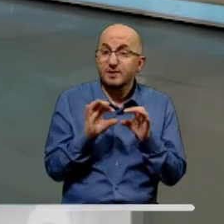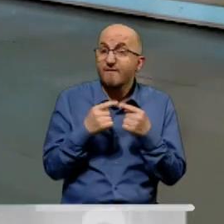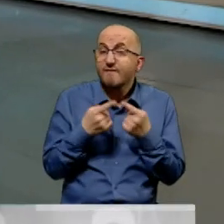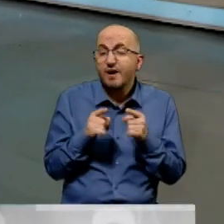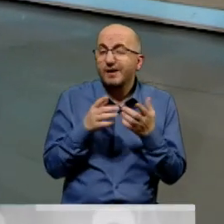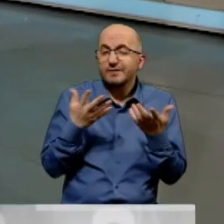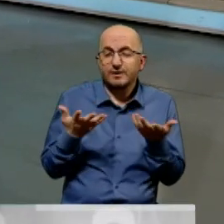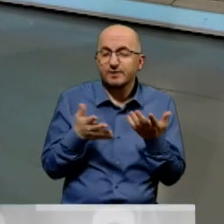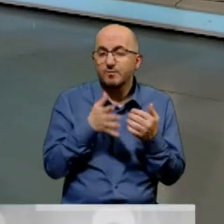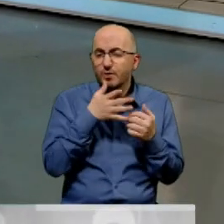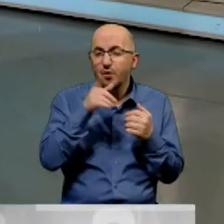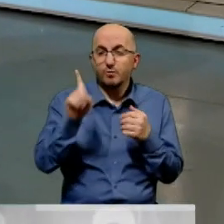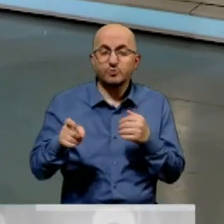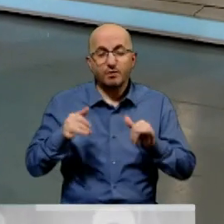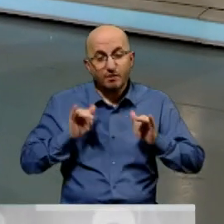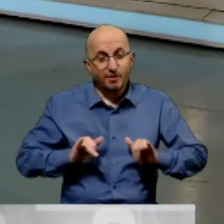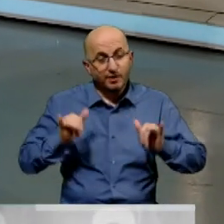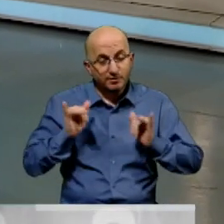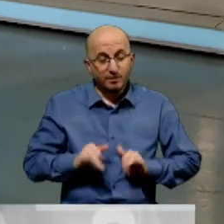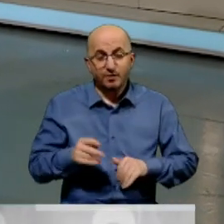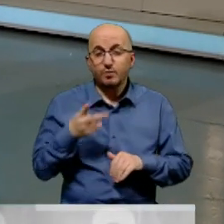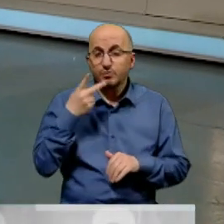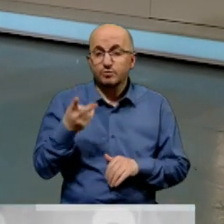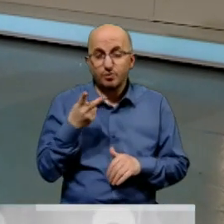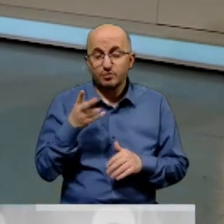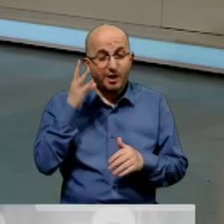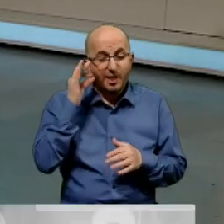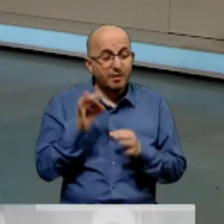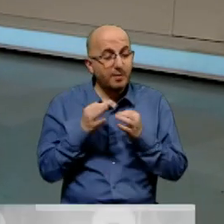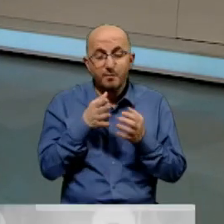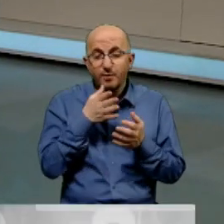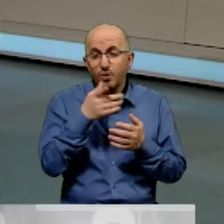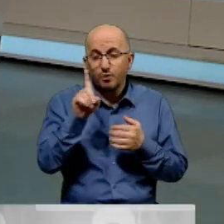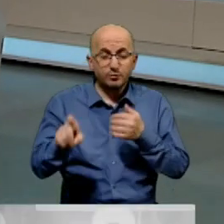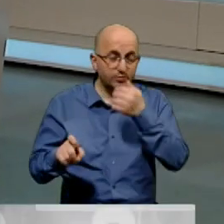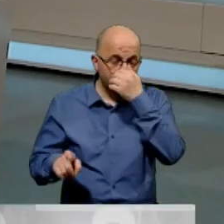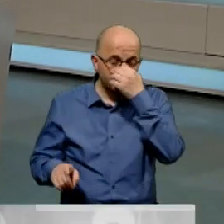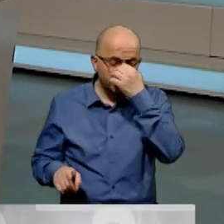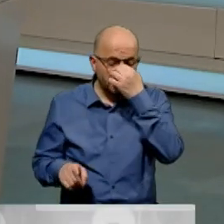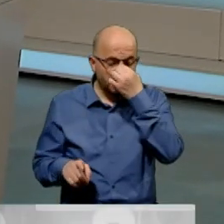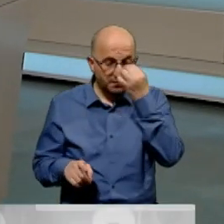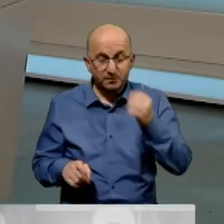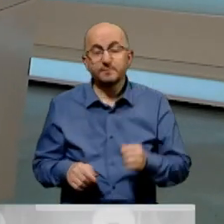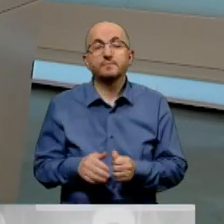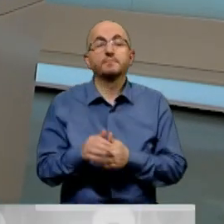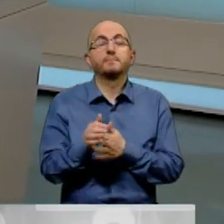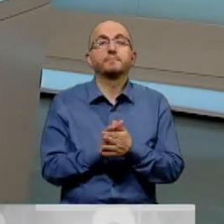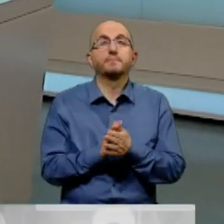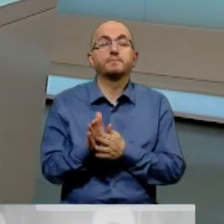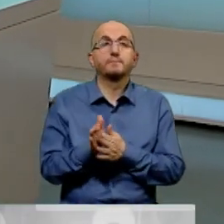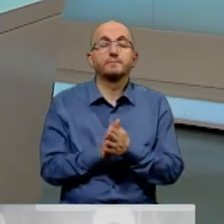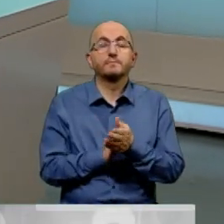rahat rahat konuşuyorsunuz Ya bunların ne anlama geldiğini biliyor musunuz anlamışlardır hocam